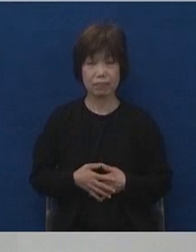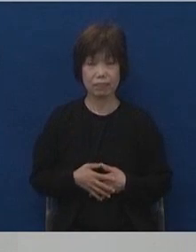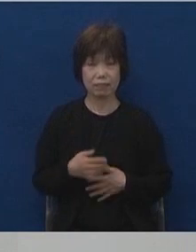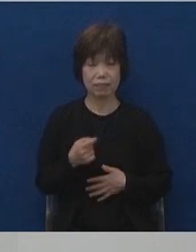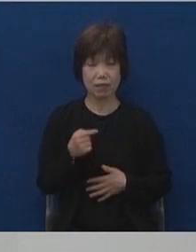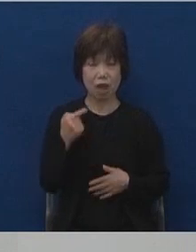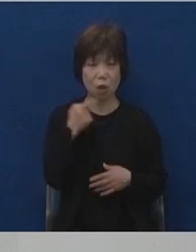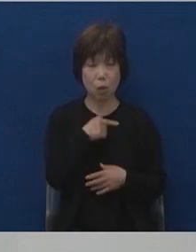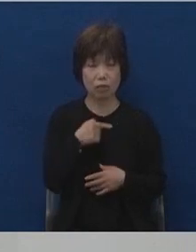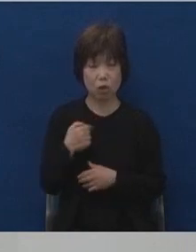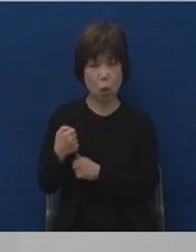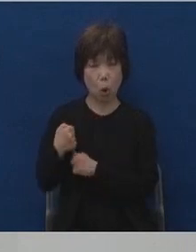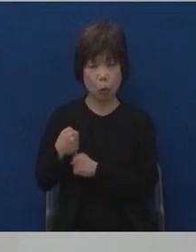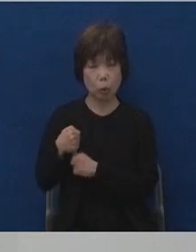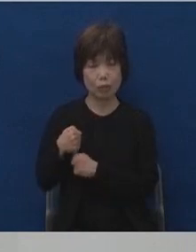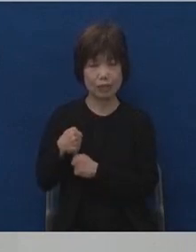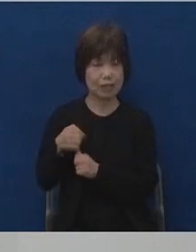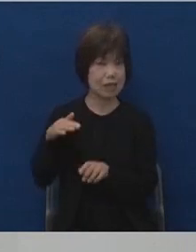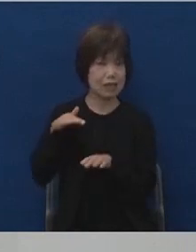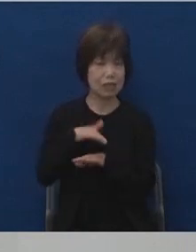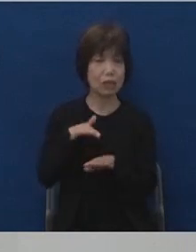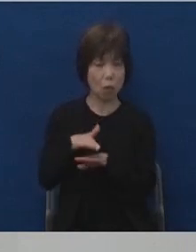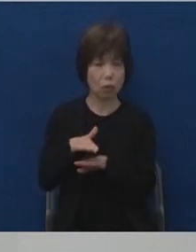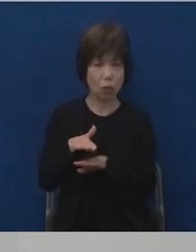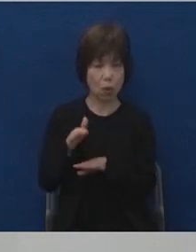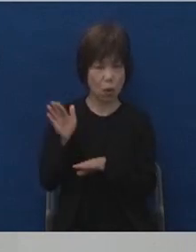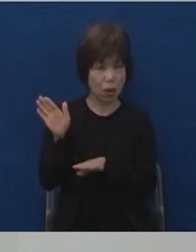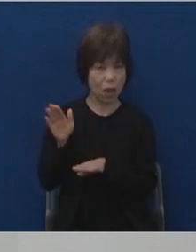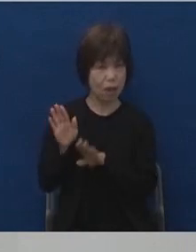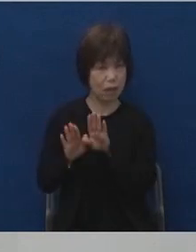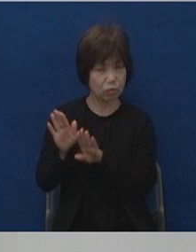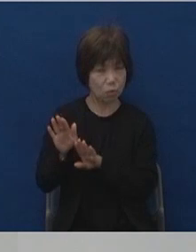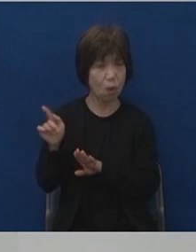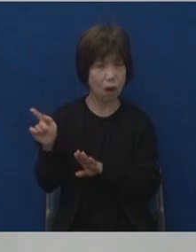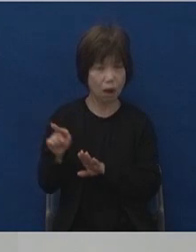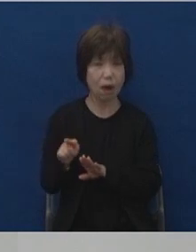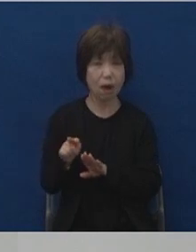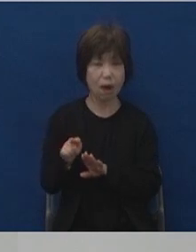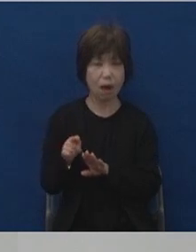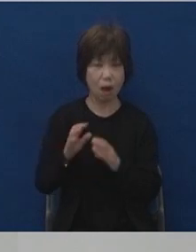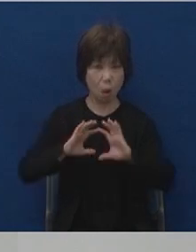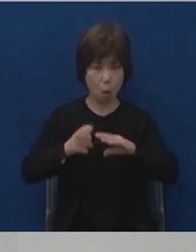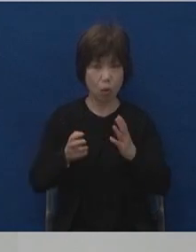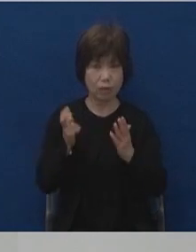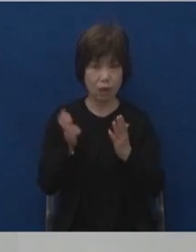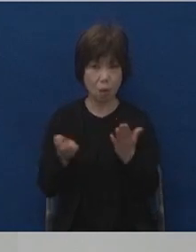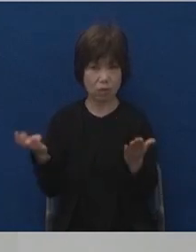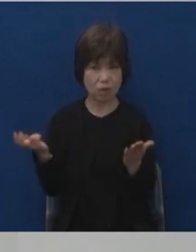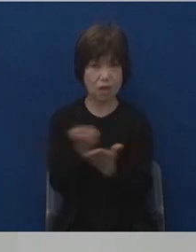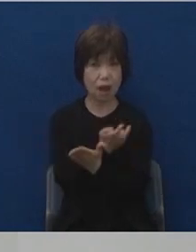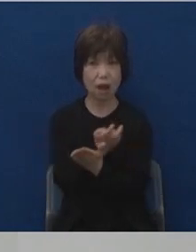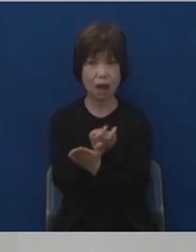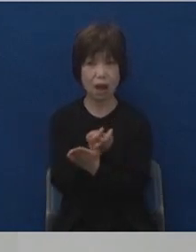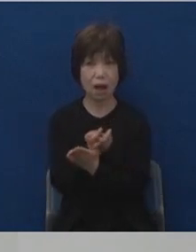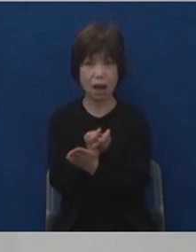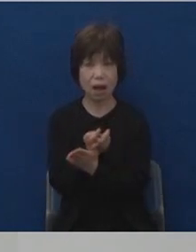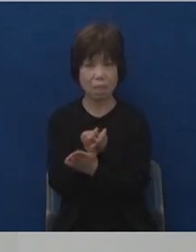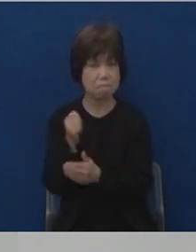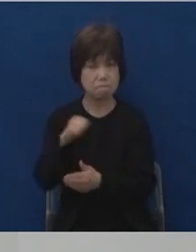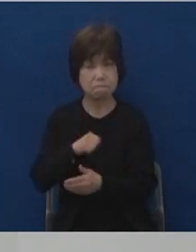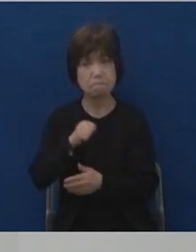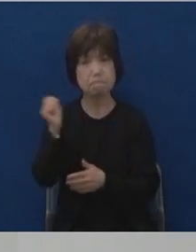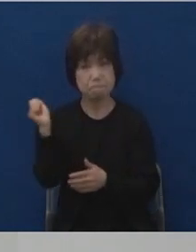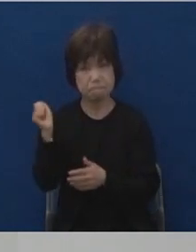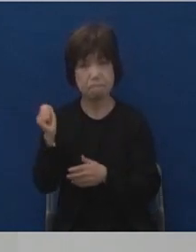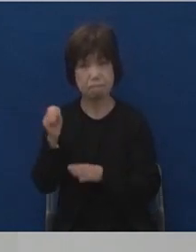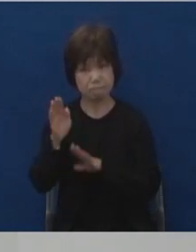攻による一方的な現状変更は、国際法に違反するものであり、到底容認できるものでは